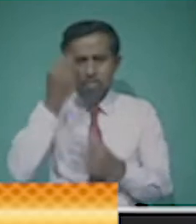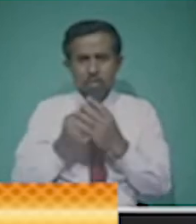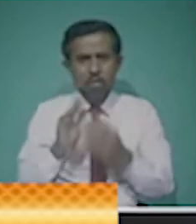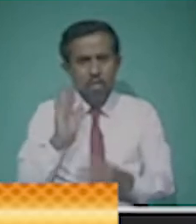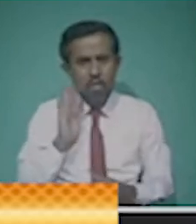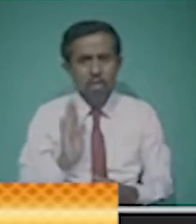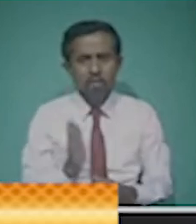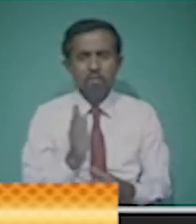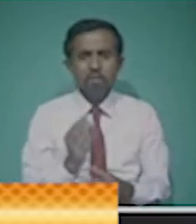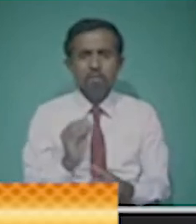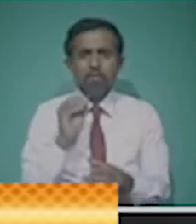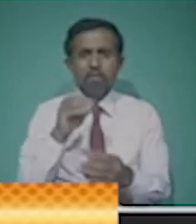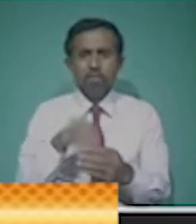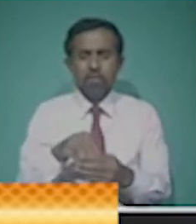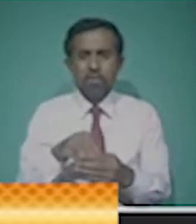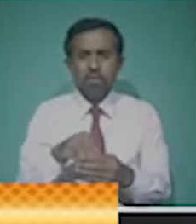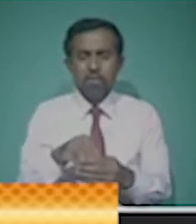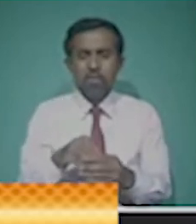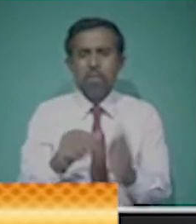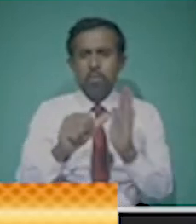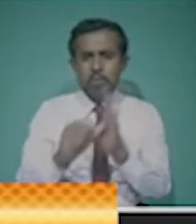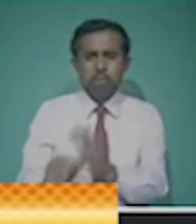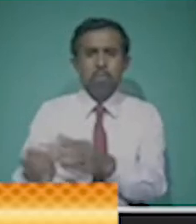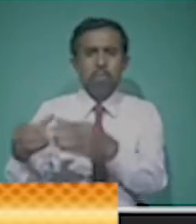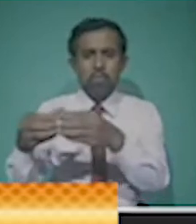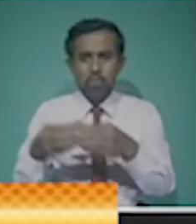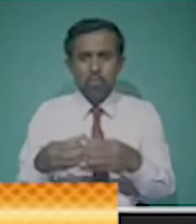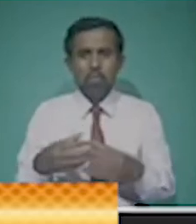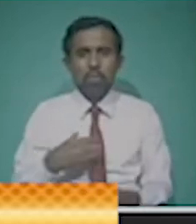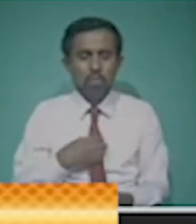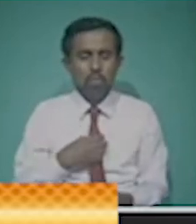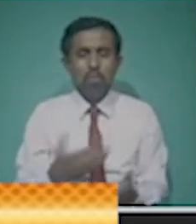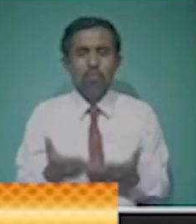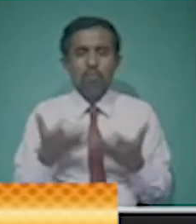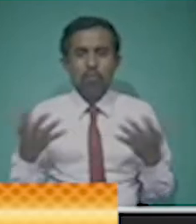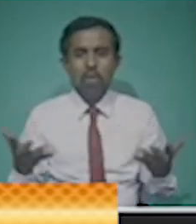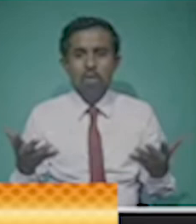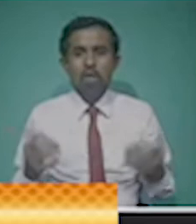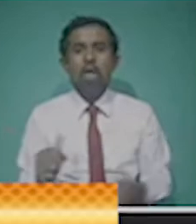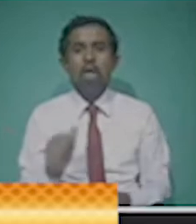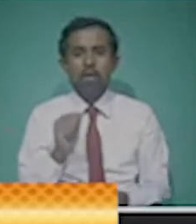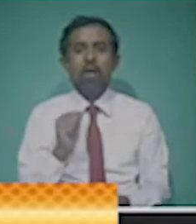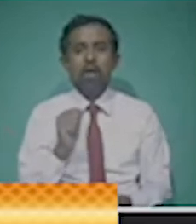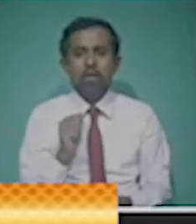உரையை வெளிவிவகார ராஜாங்க அமைச்சர் தாரக பாலசூரிய ஆற்றினார்.